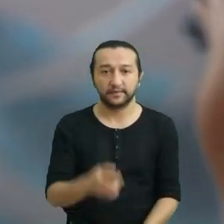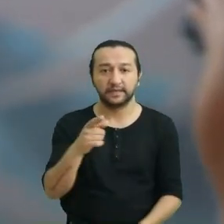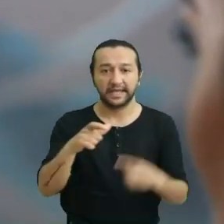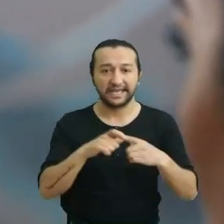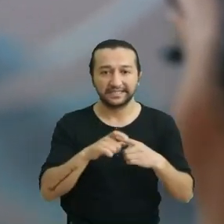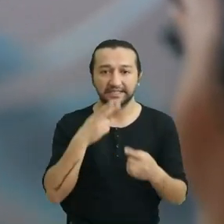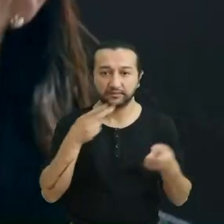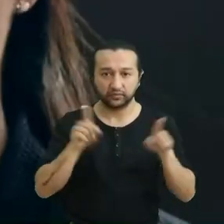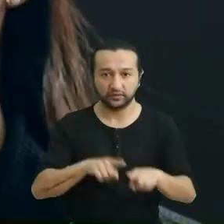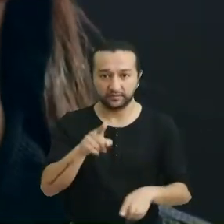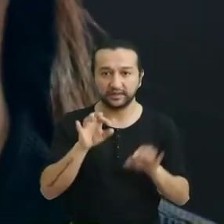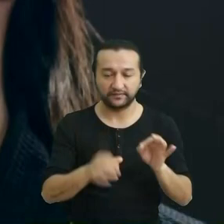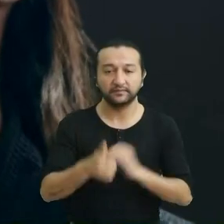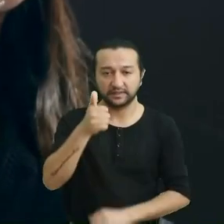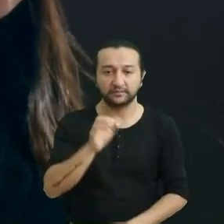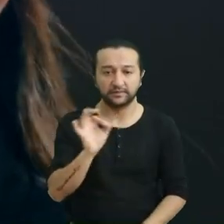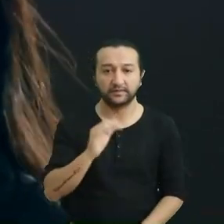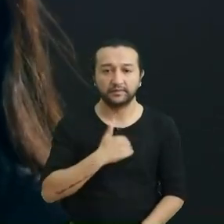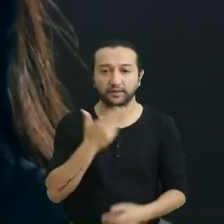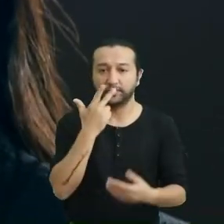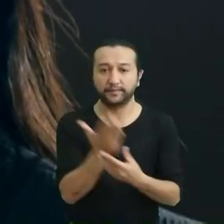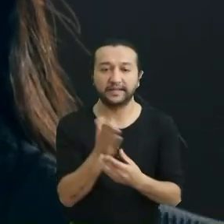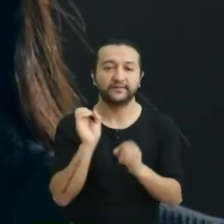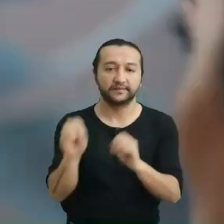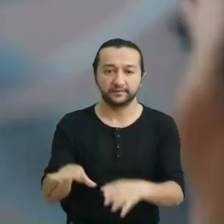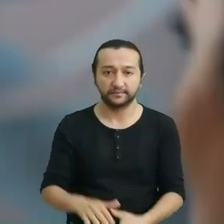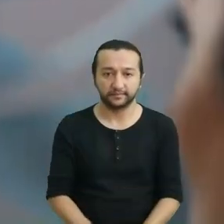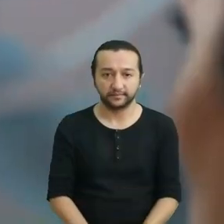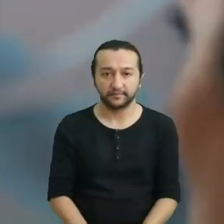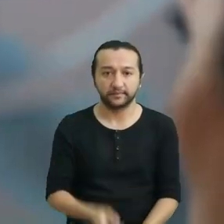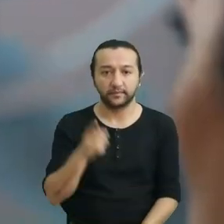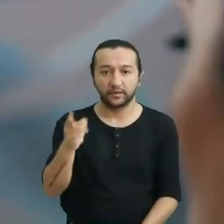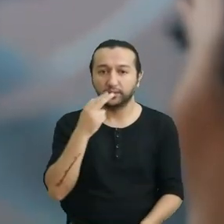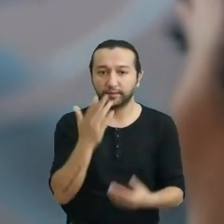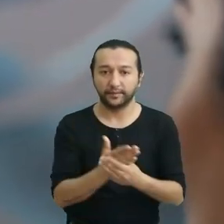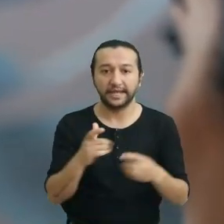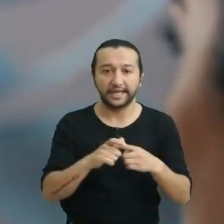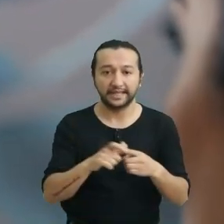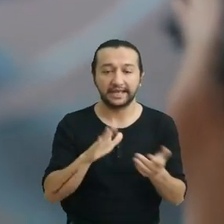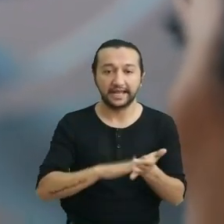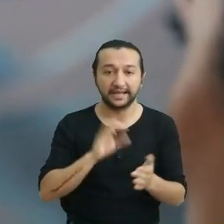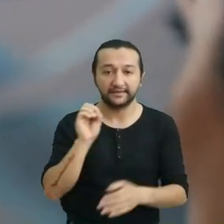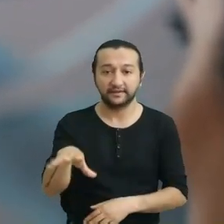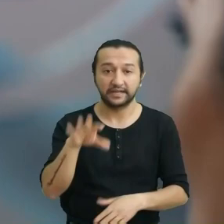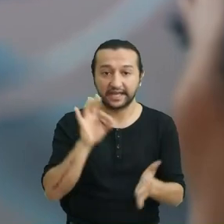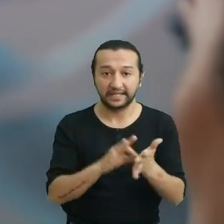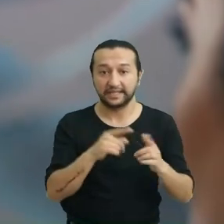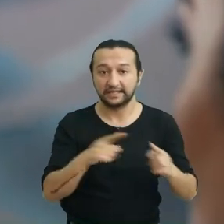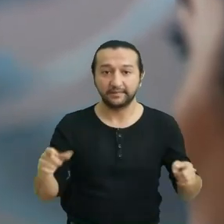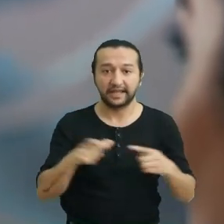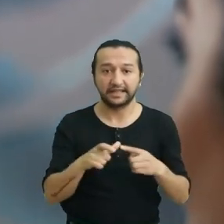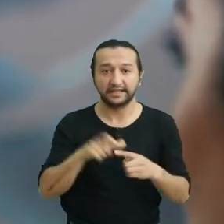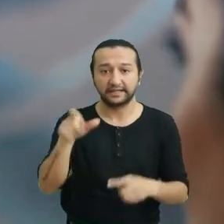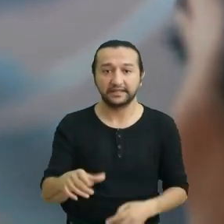Esin'le buluşacak mısın? Evet başkanım. Belgeyi vereceğim. Bu belge Ender'in eline geçtiği andan itibaren